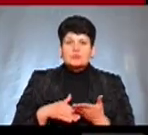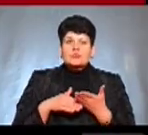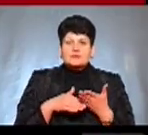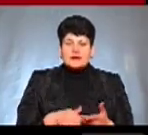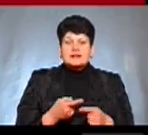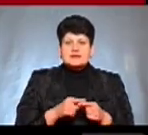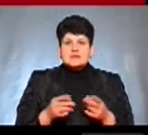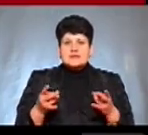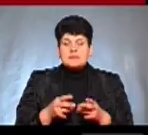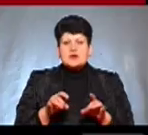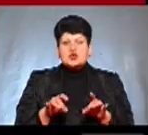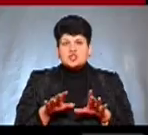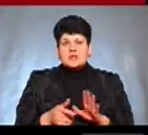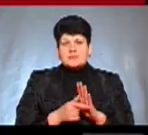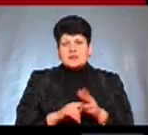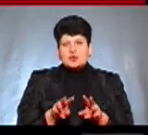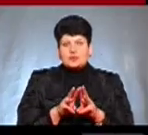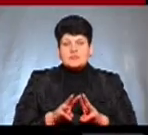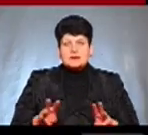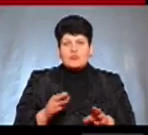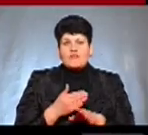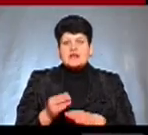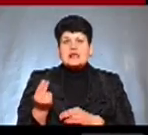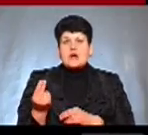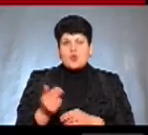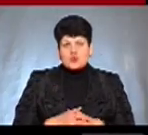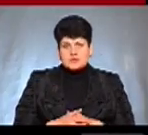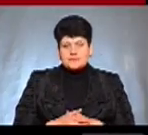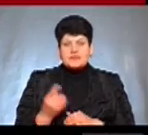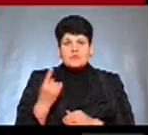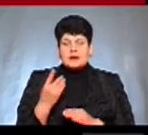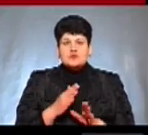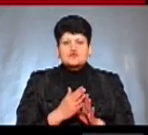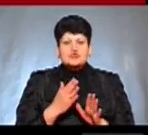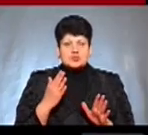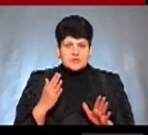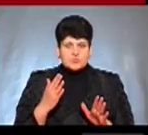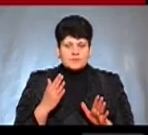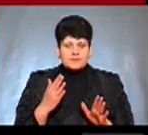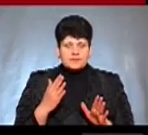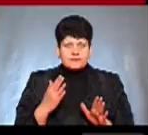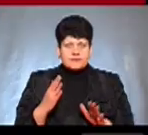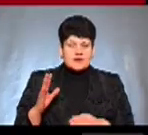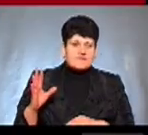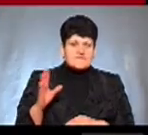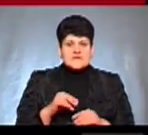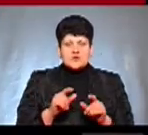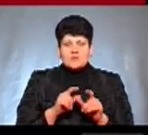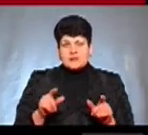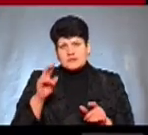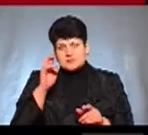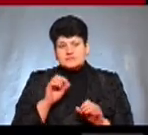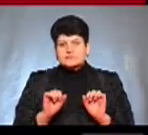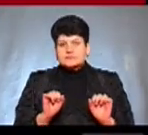треба рішення Кабінету міністрів про виділення коштів. В першу чергу, ну, всі об'єкти комунальної